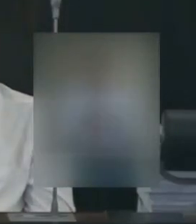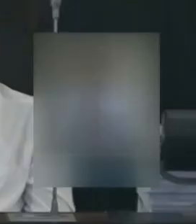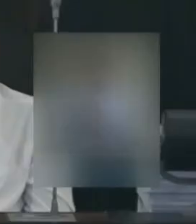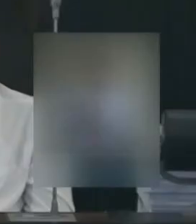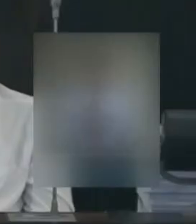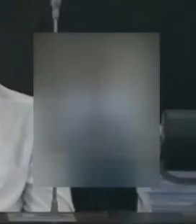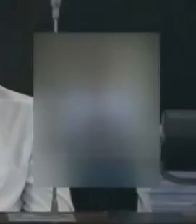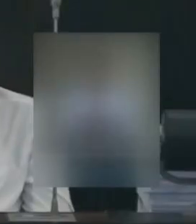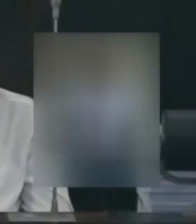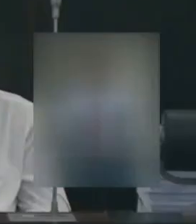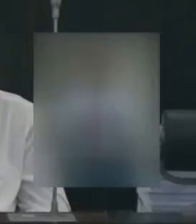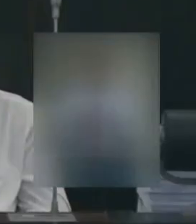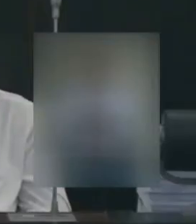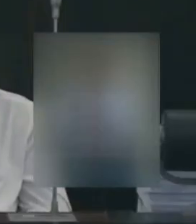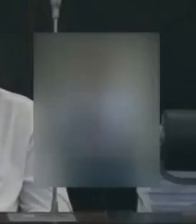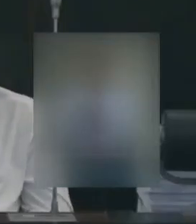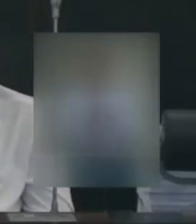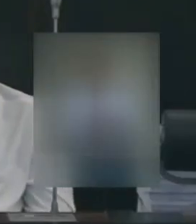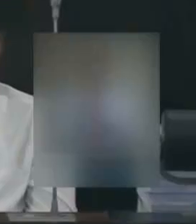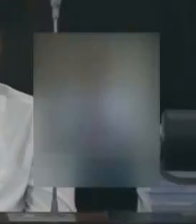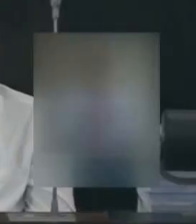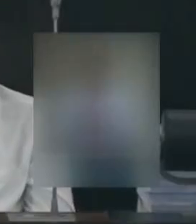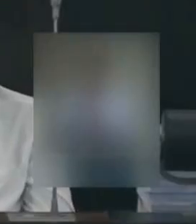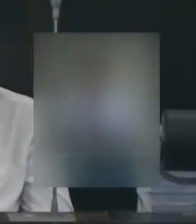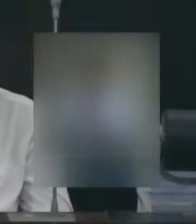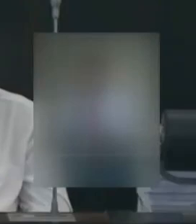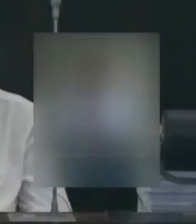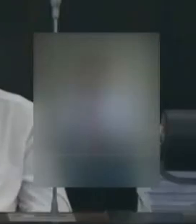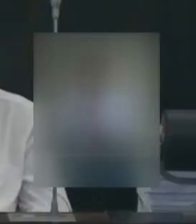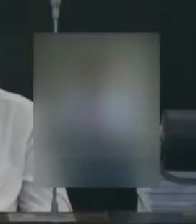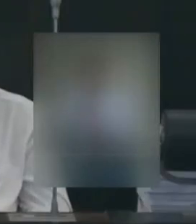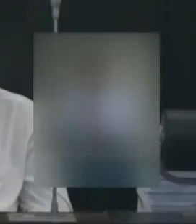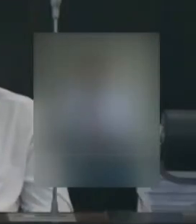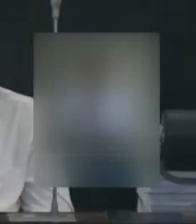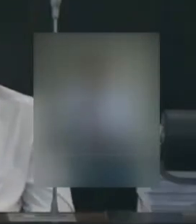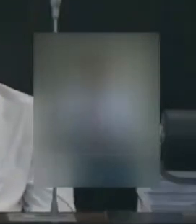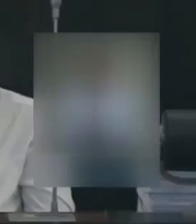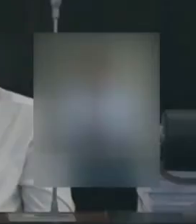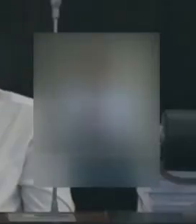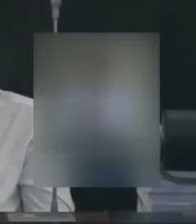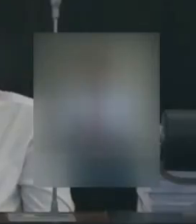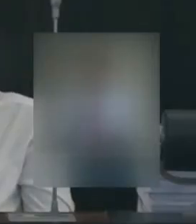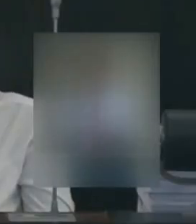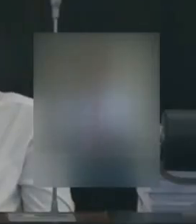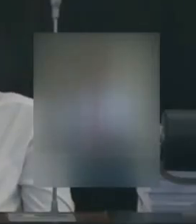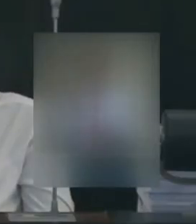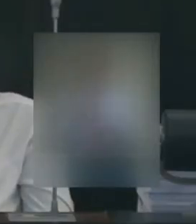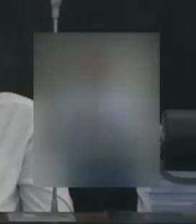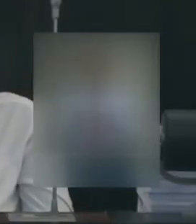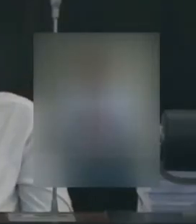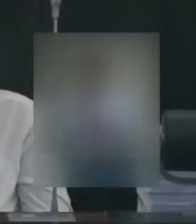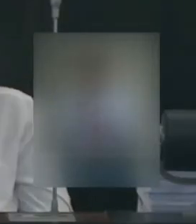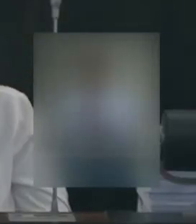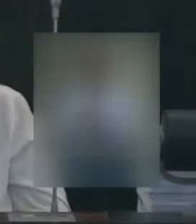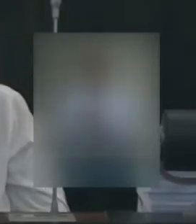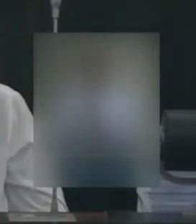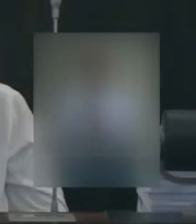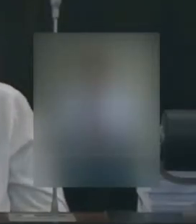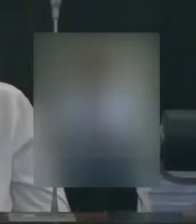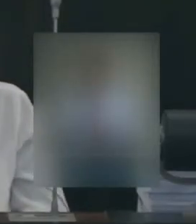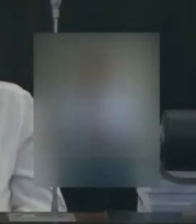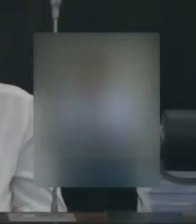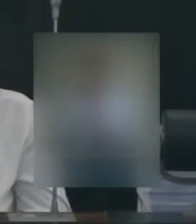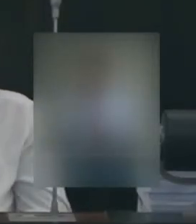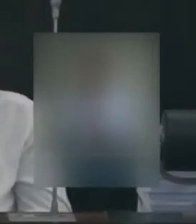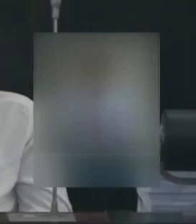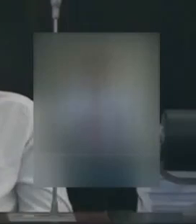ගෙනාවේ නැහනේ. නීතිපති ගෙනාවේ නැහනේ. පොලිස්පති ගෙනාවේ නැහනේ. එහෙම කතා කරනනම් මේ පේලිය ඉන්න භාගයක් ඇතුලේ තව පොඩි කාලයක් ඉන්න. තව මාසයක් දෙකක් යනකොට